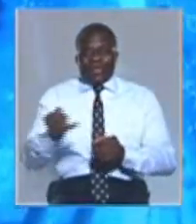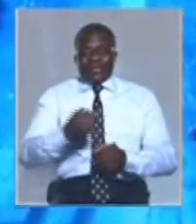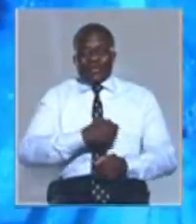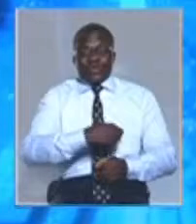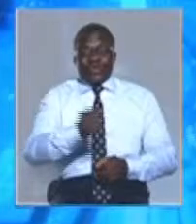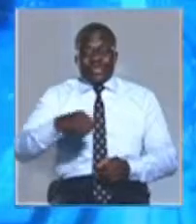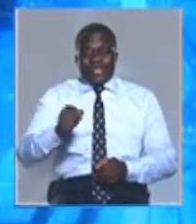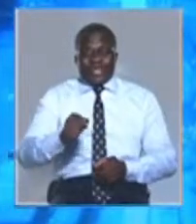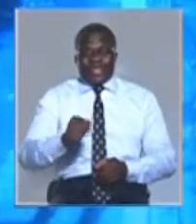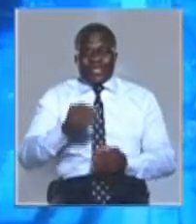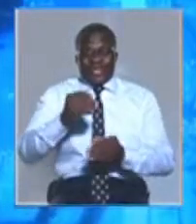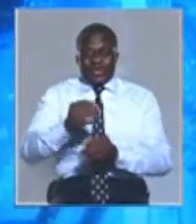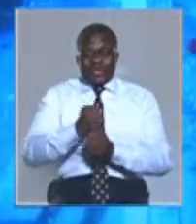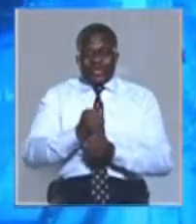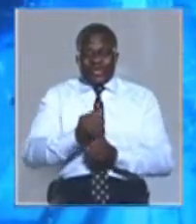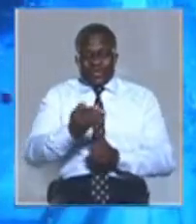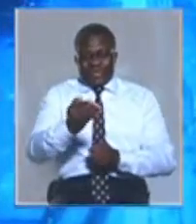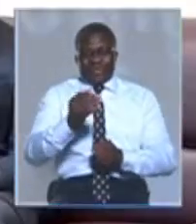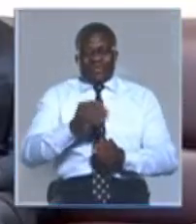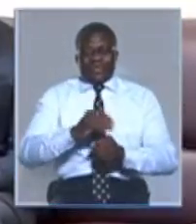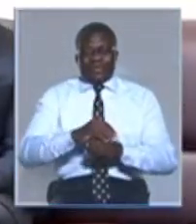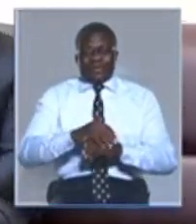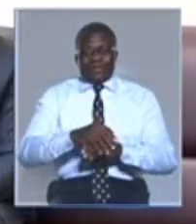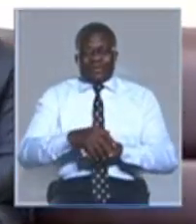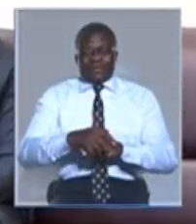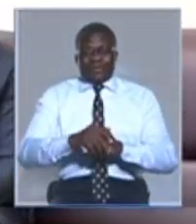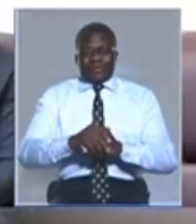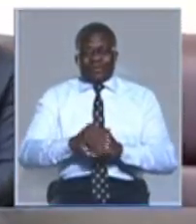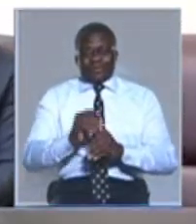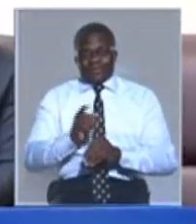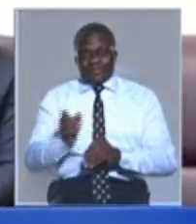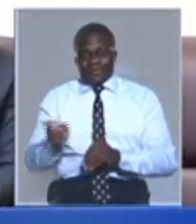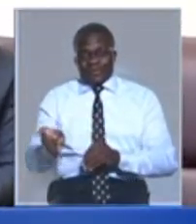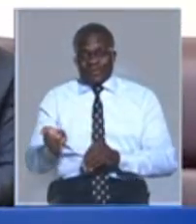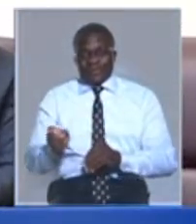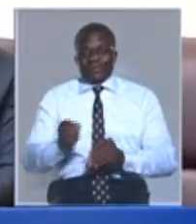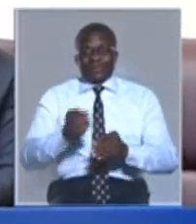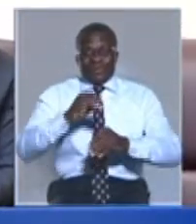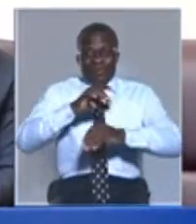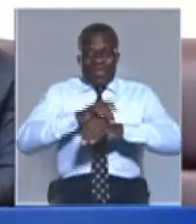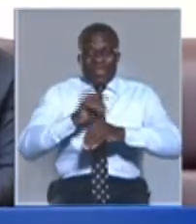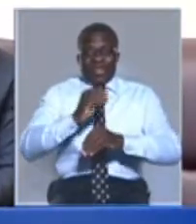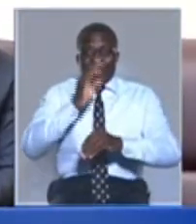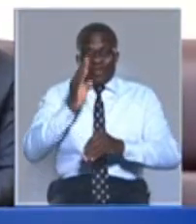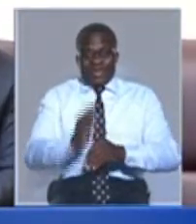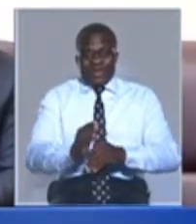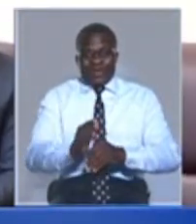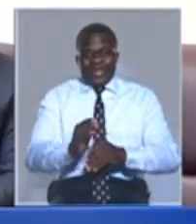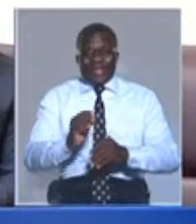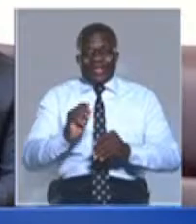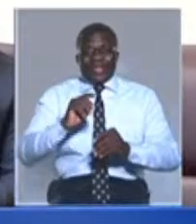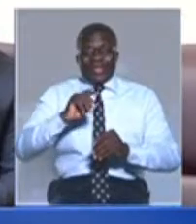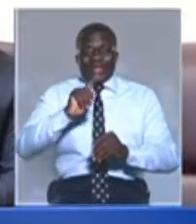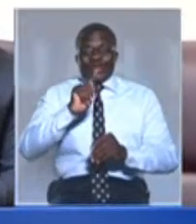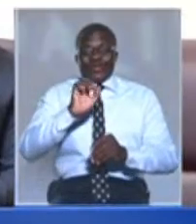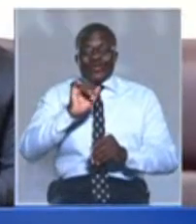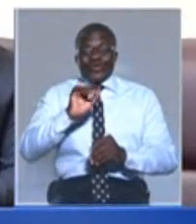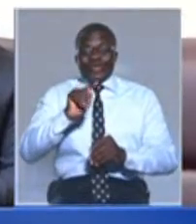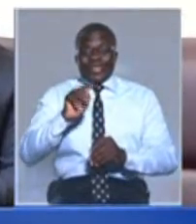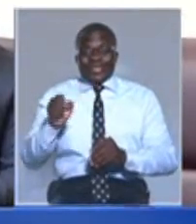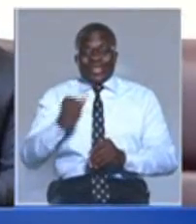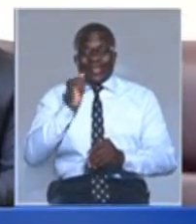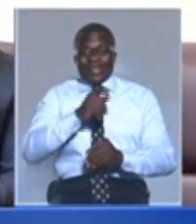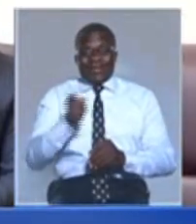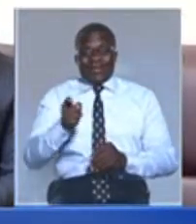tennistiques. Blaise Adampo nous fait le point de cette visite. C'est la proximité. En terre béninoise, la Tunisienne Salma Mouili